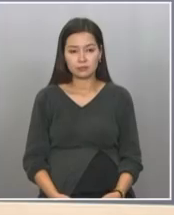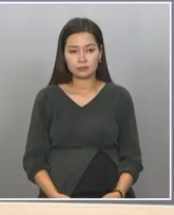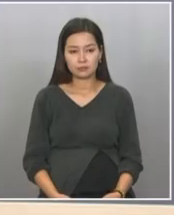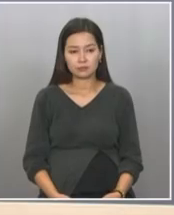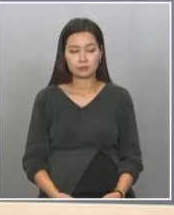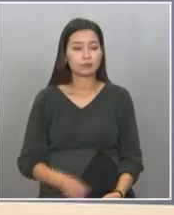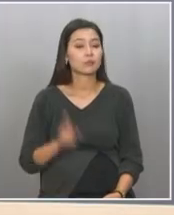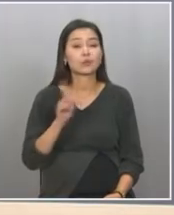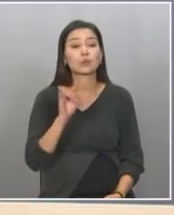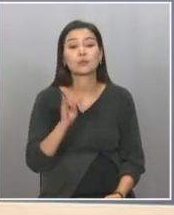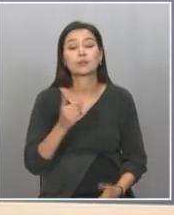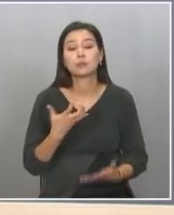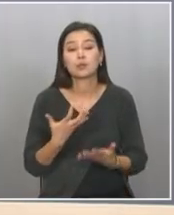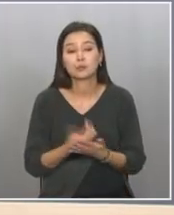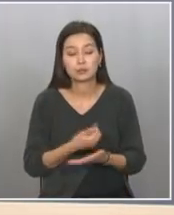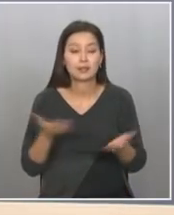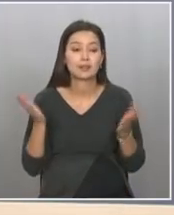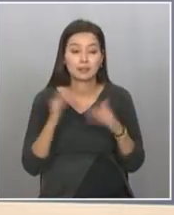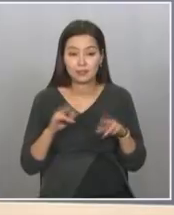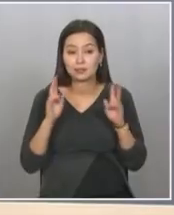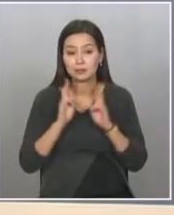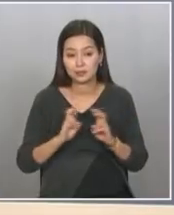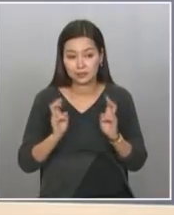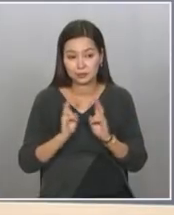Что у вас получилось? Давайте проверим.